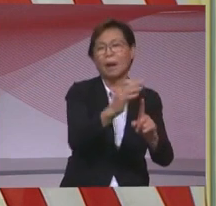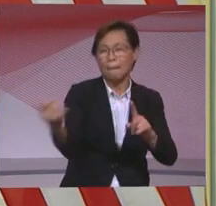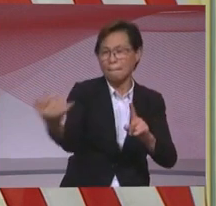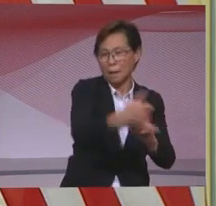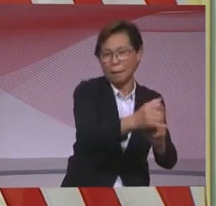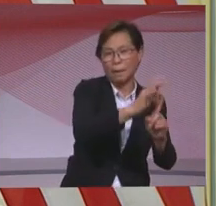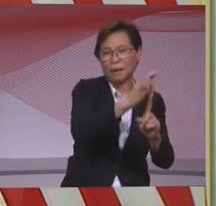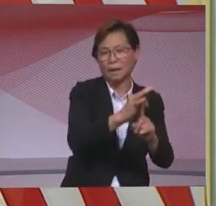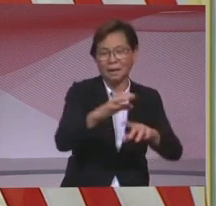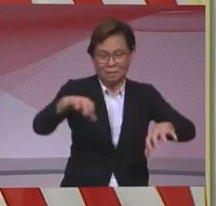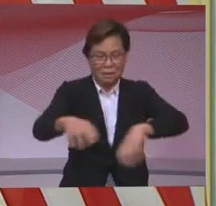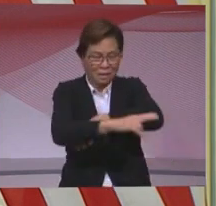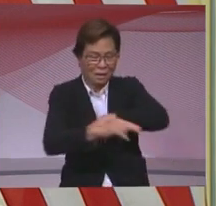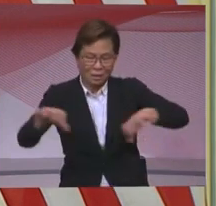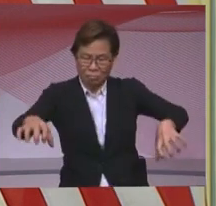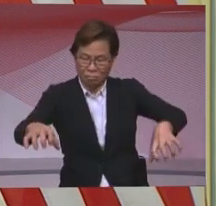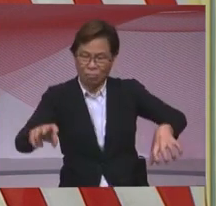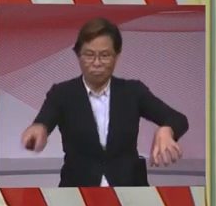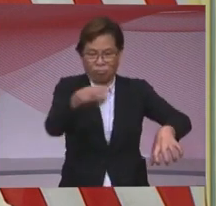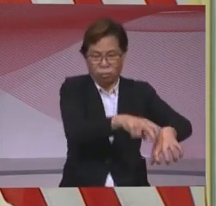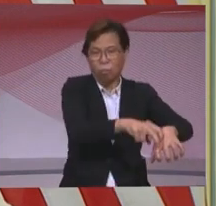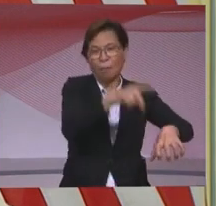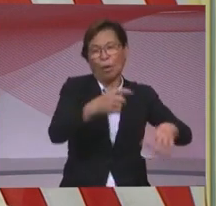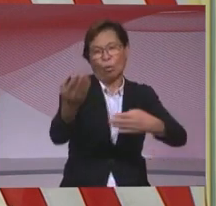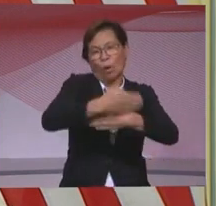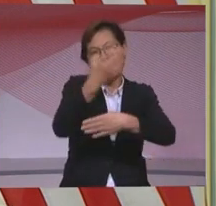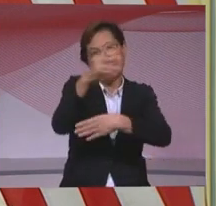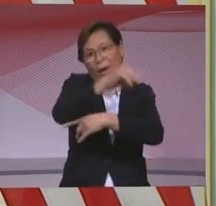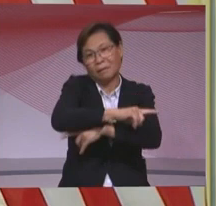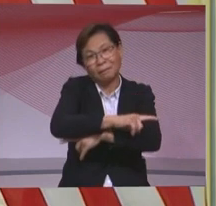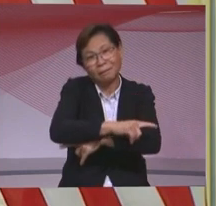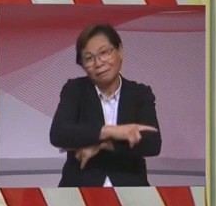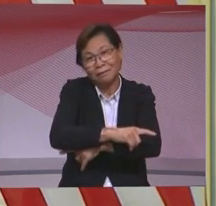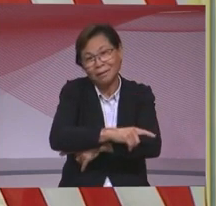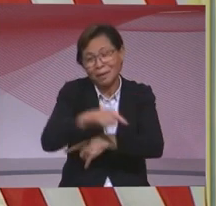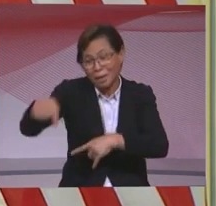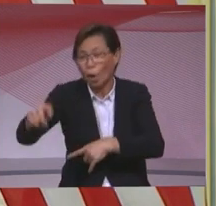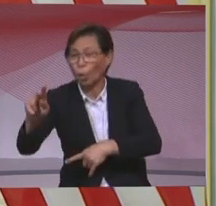Penang, rentas negeri, perlu di kuarantin 14 hari?